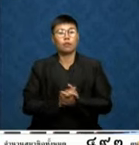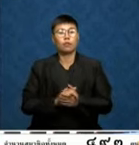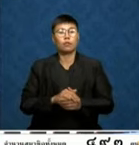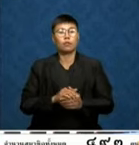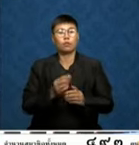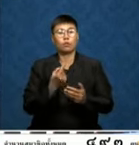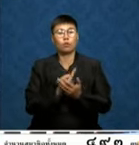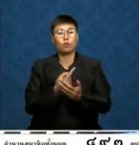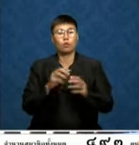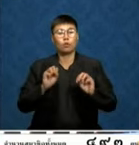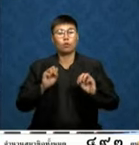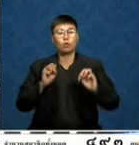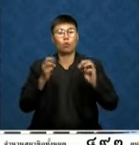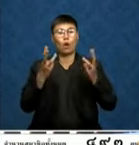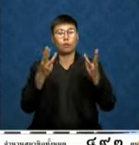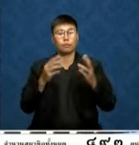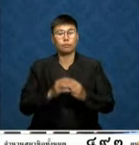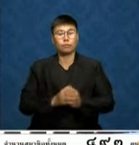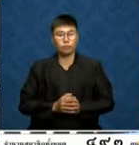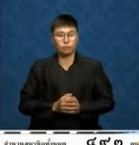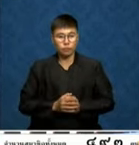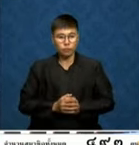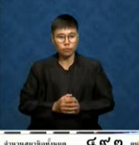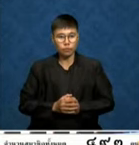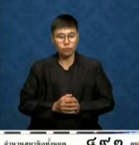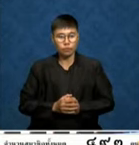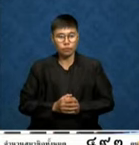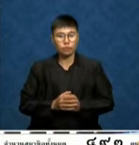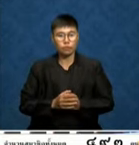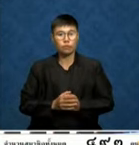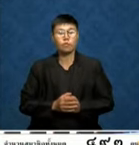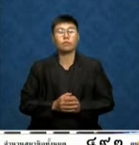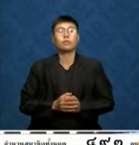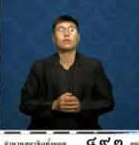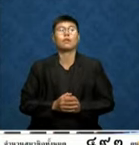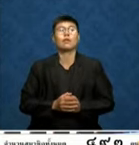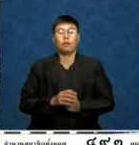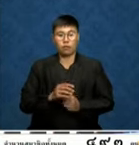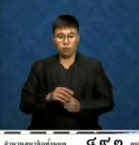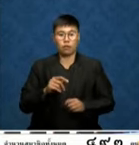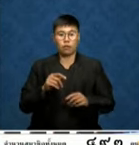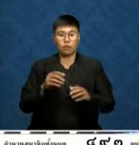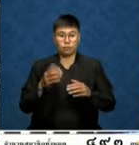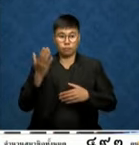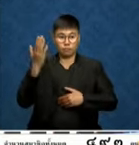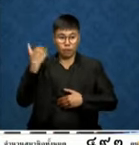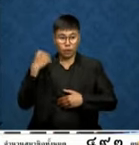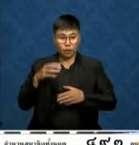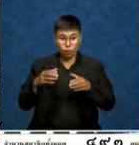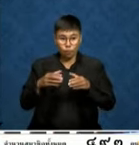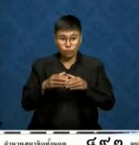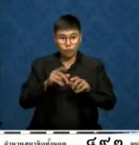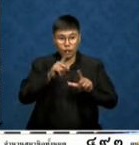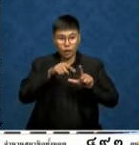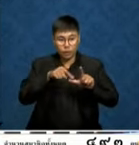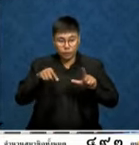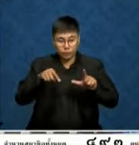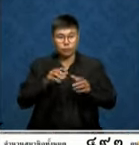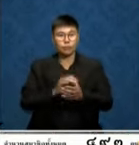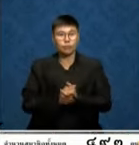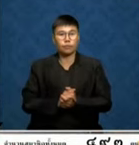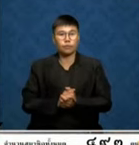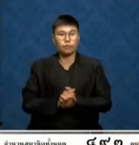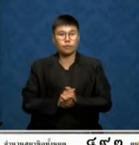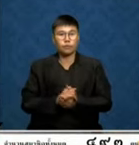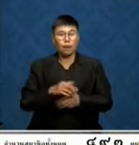ตเลือกตั้งที่1อดีตพรรคก้าวไกลวันนี้ขอมีส่วนร่วมในการอภิปรายนะครับรายงาน